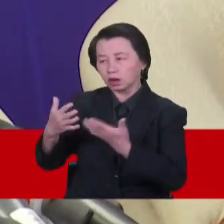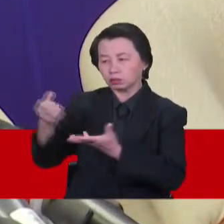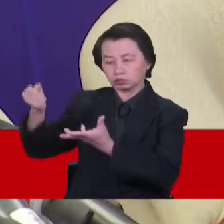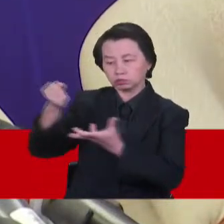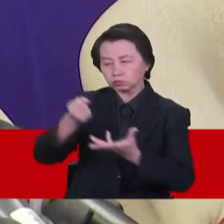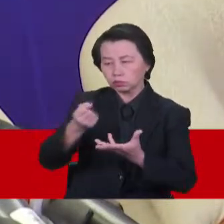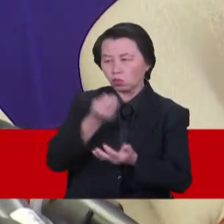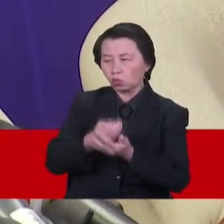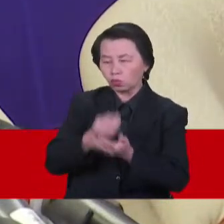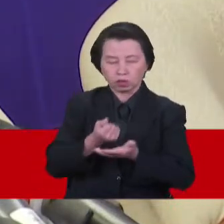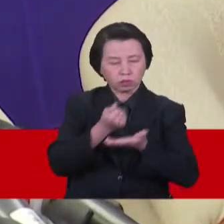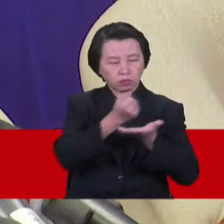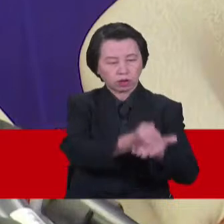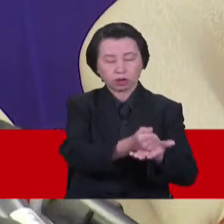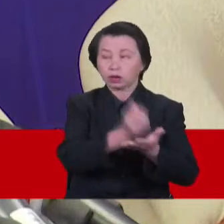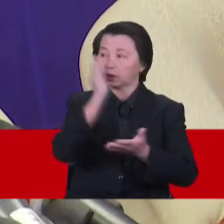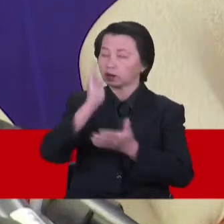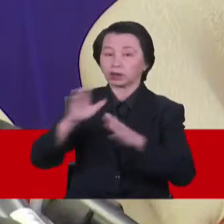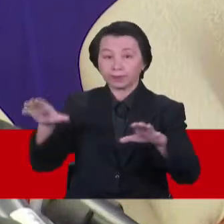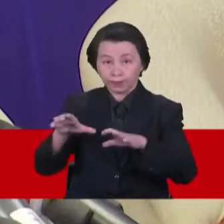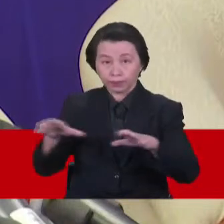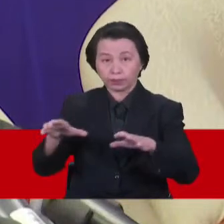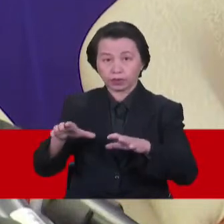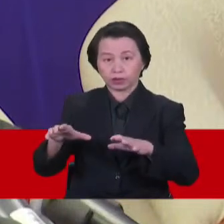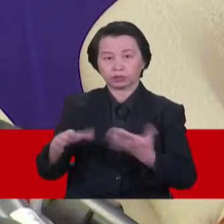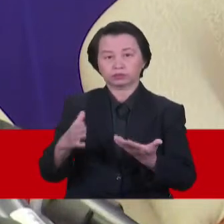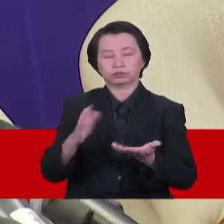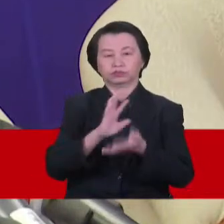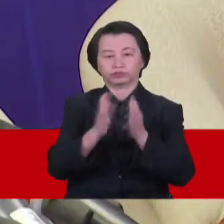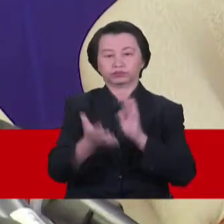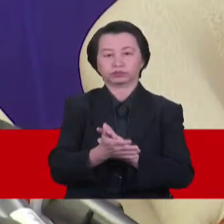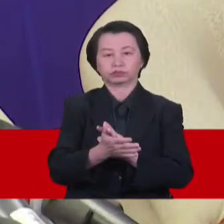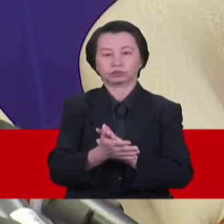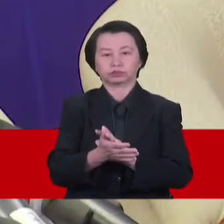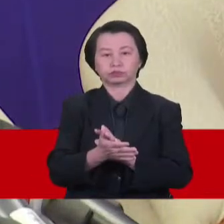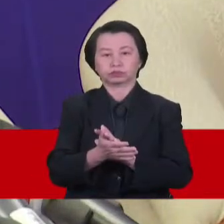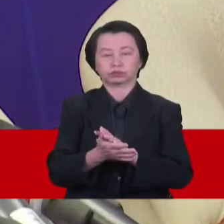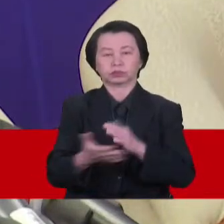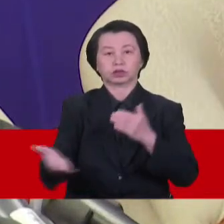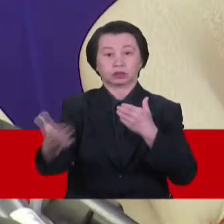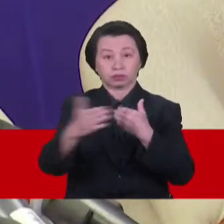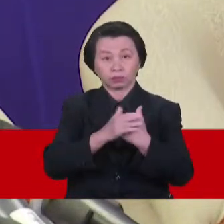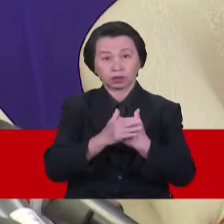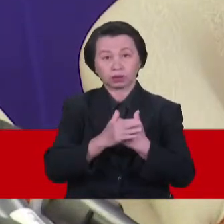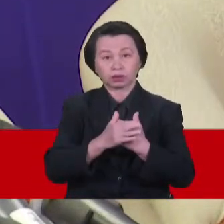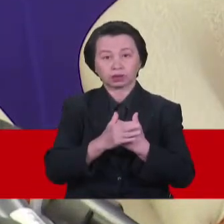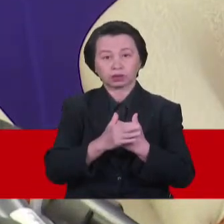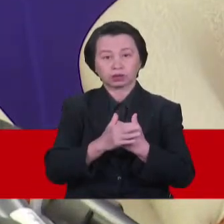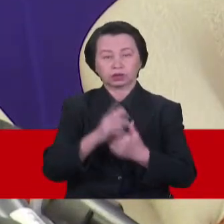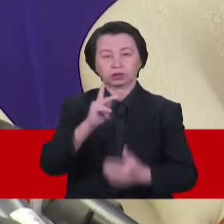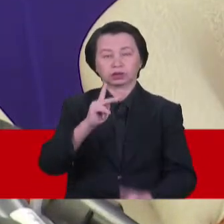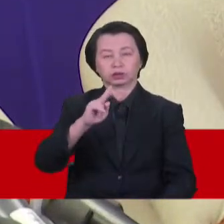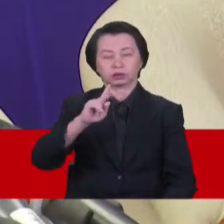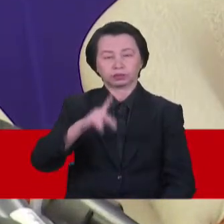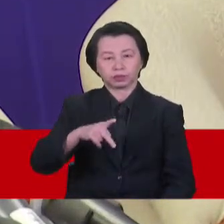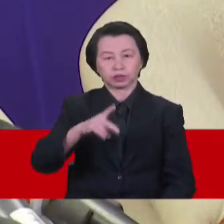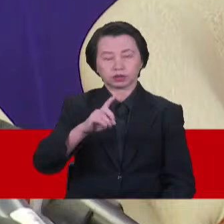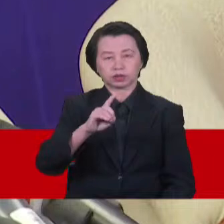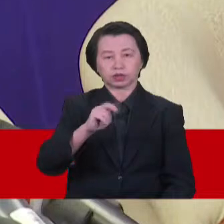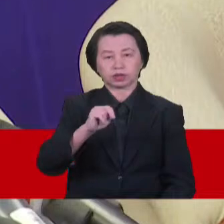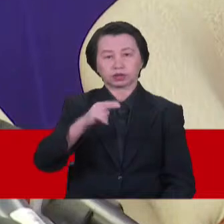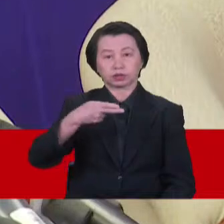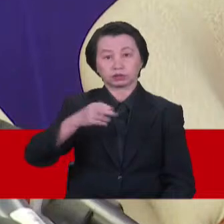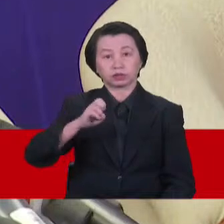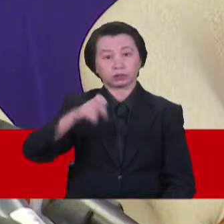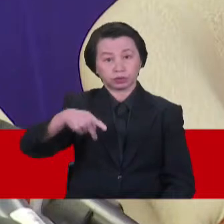ini, bantuan ini akan dibuat ya. Jadi berbalik kepada KPDNHP,